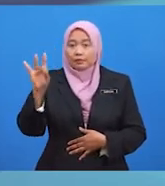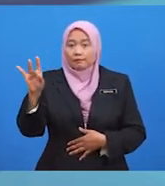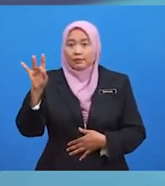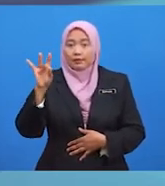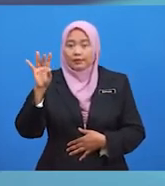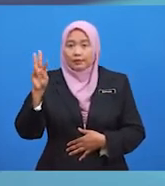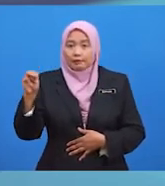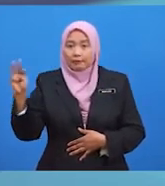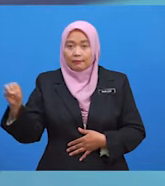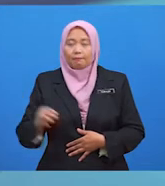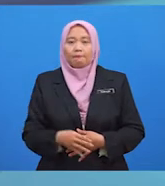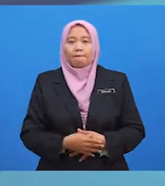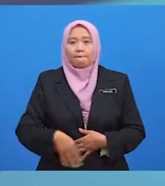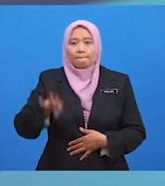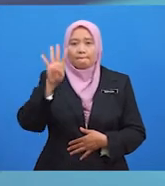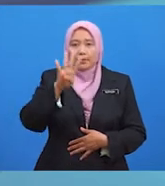58mm,